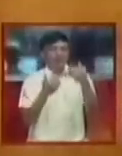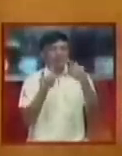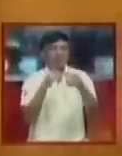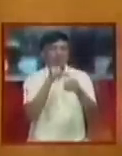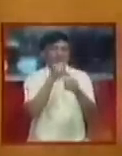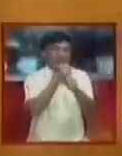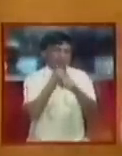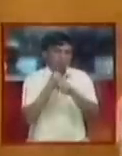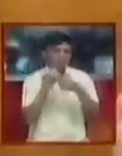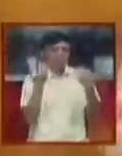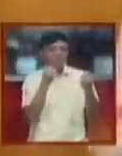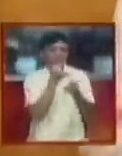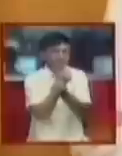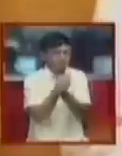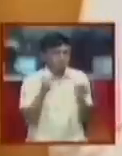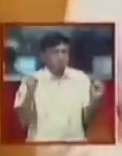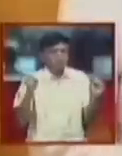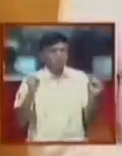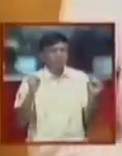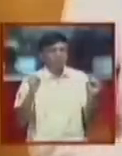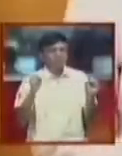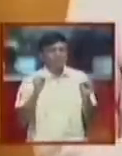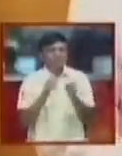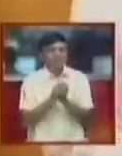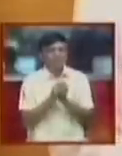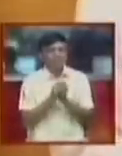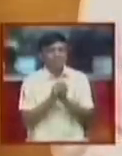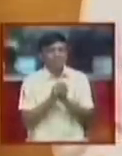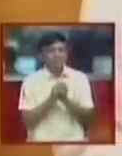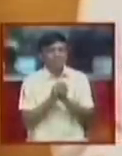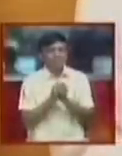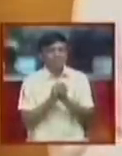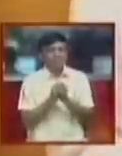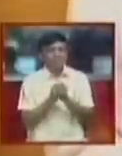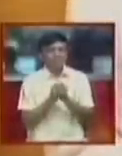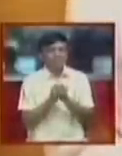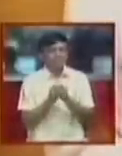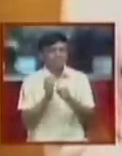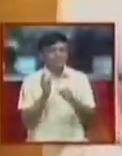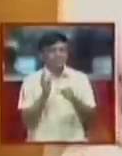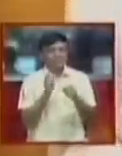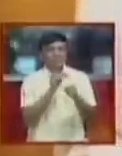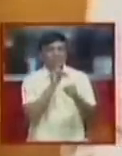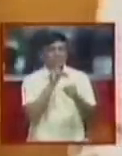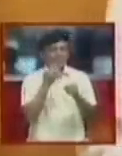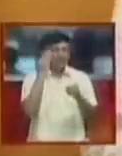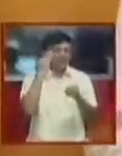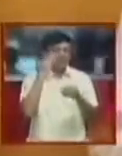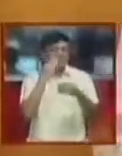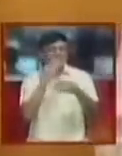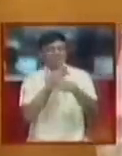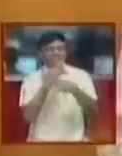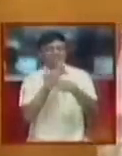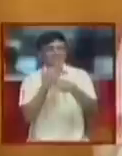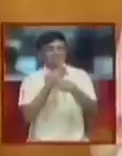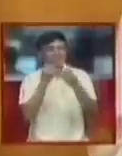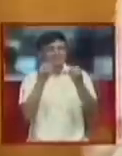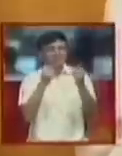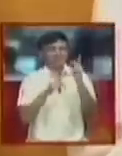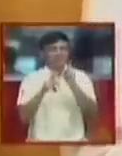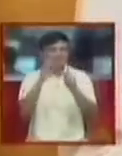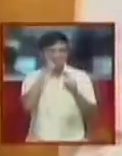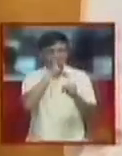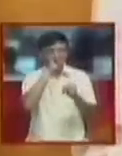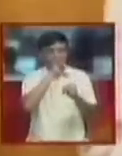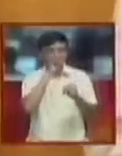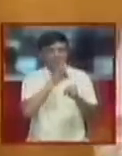professional. Anuman ang ating pagbatayan, hindi po may kakaila. nakakabahala ang bilang ng mga Pilipinong